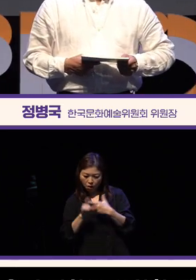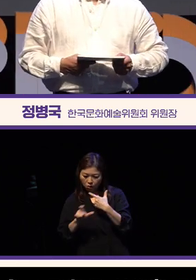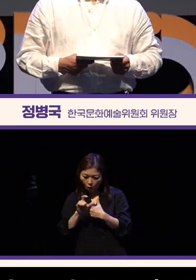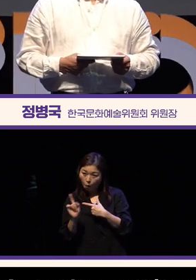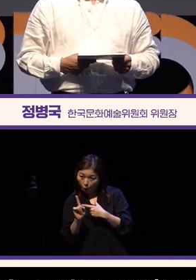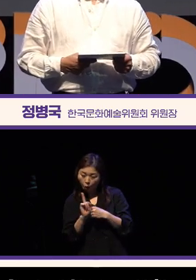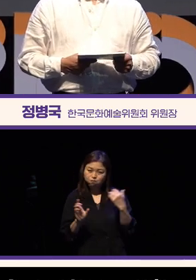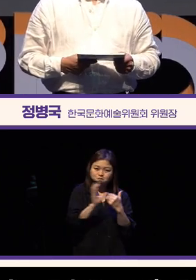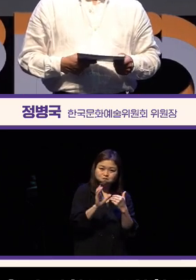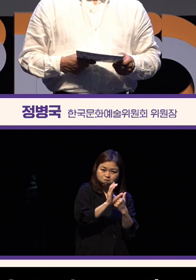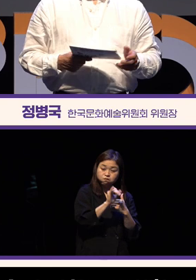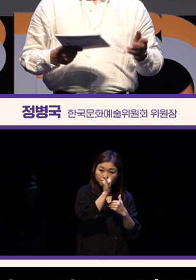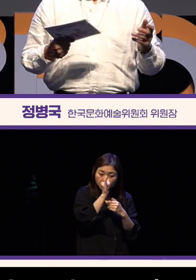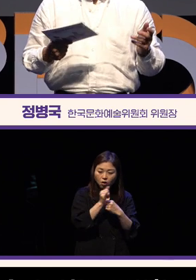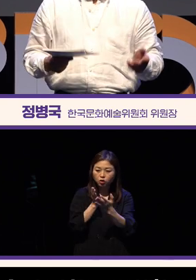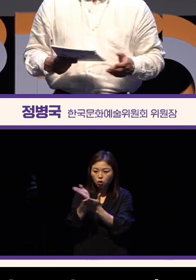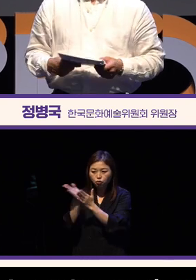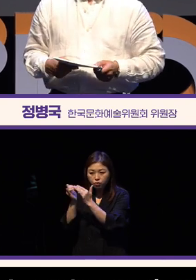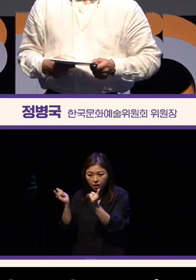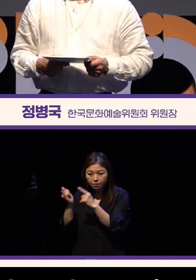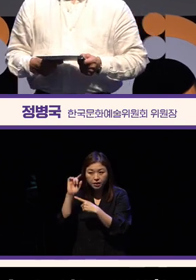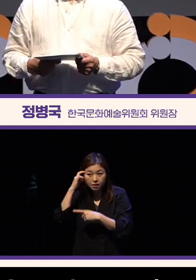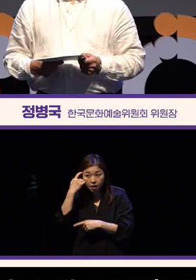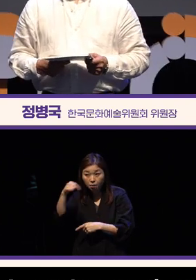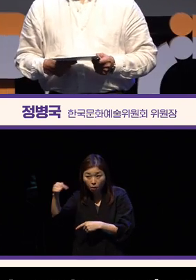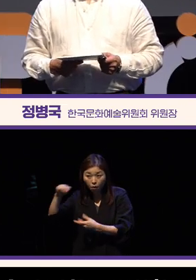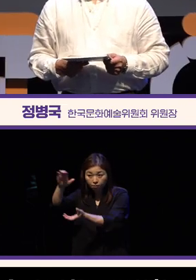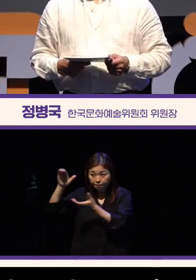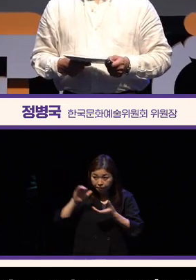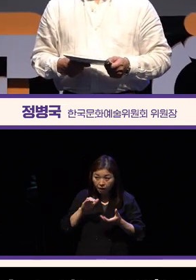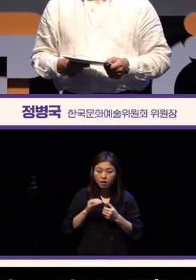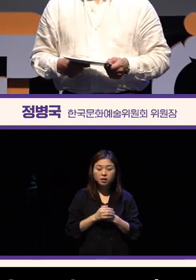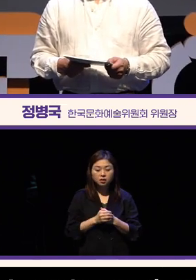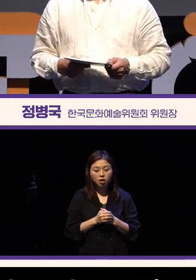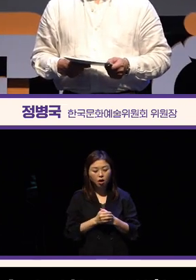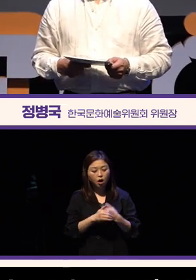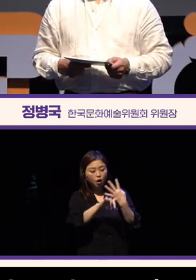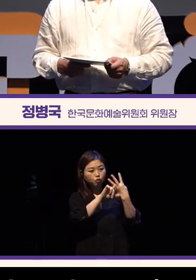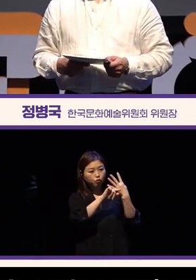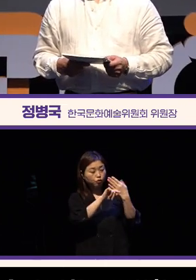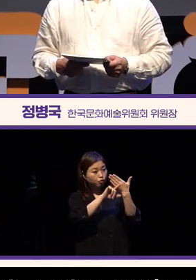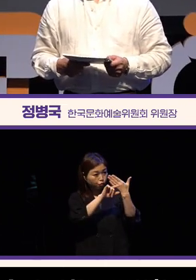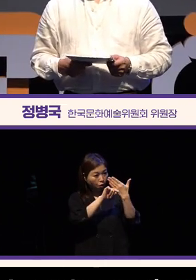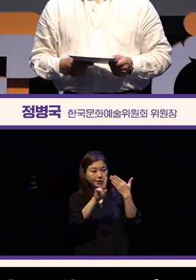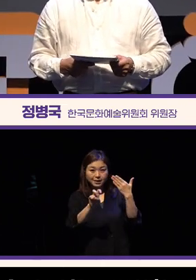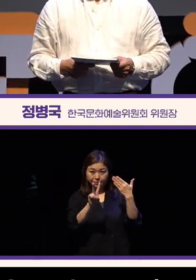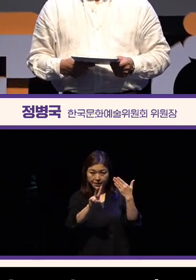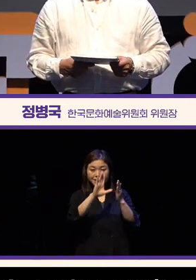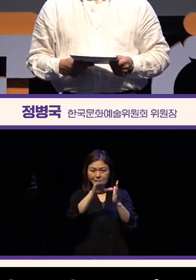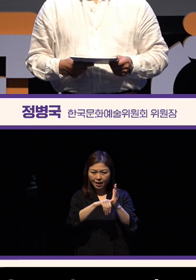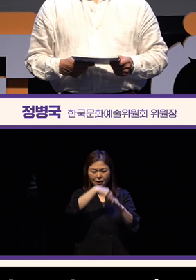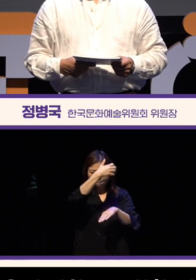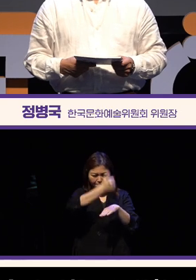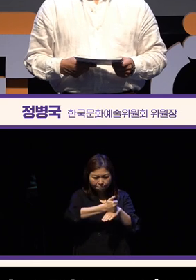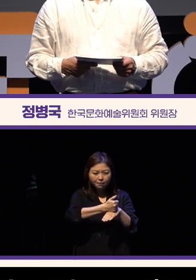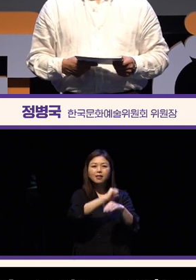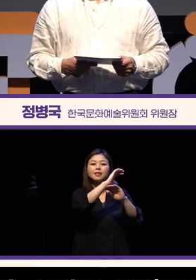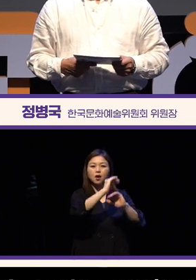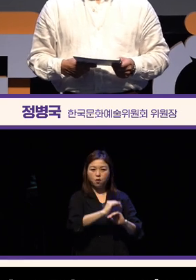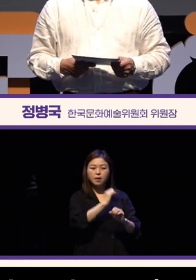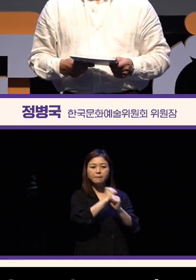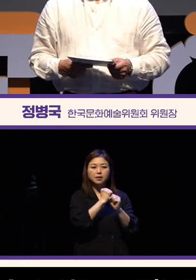전문가들의 의견을 겸부해서 지난 9월 22일 날 최종 안을